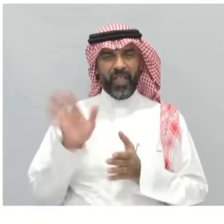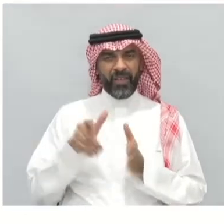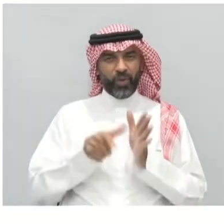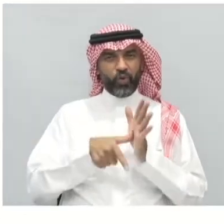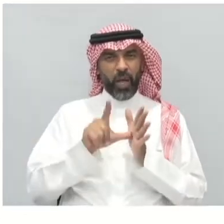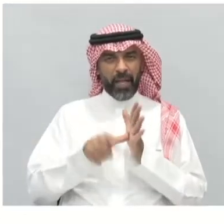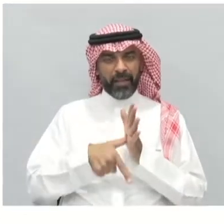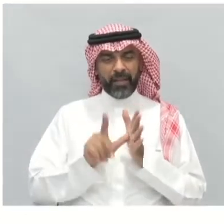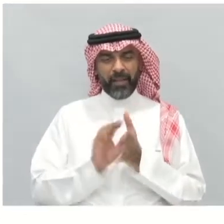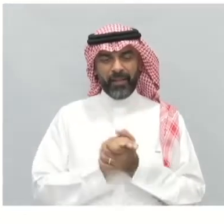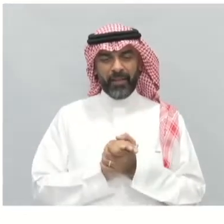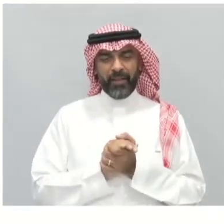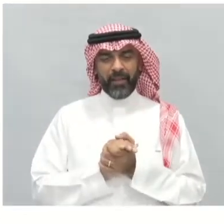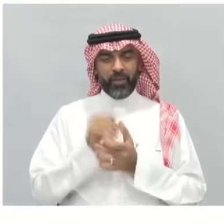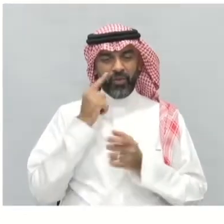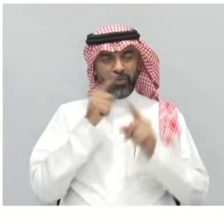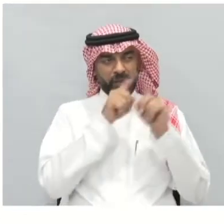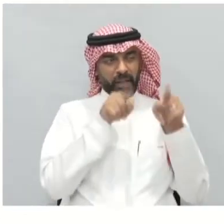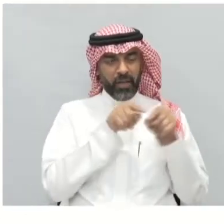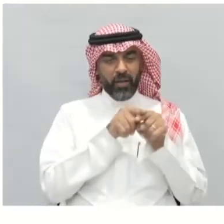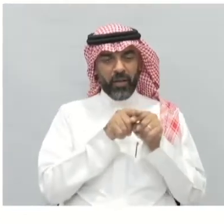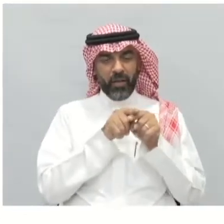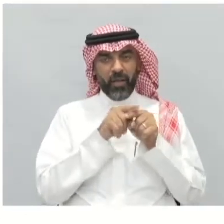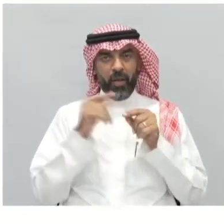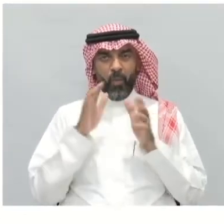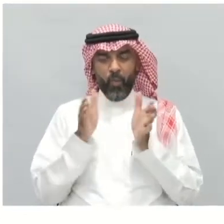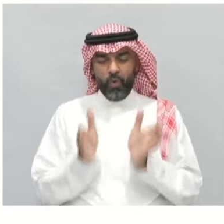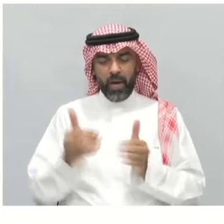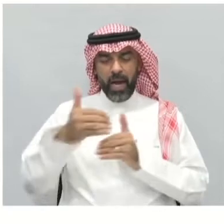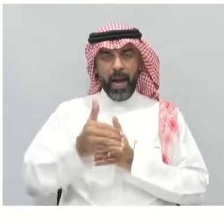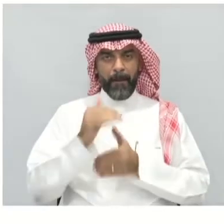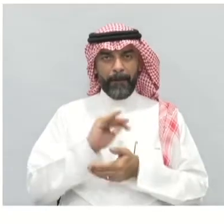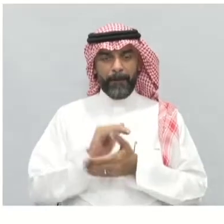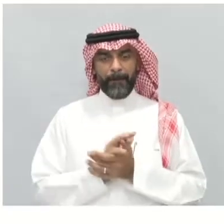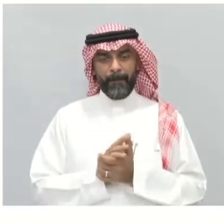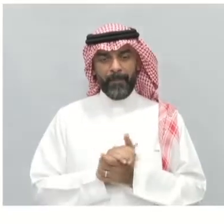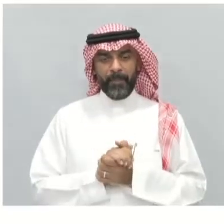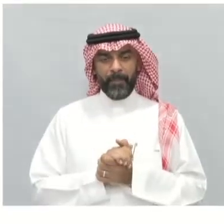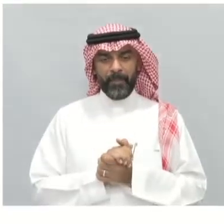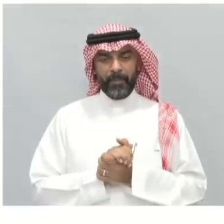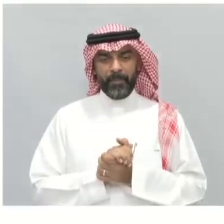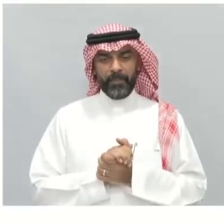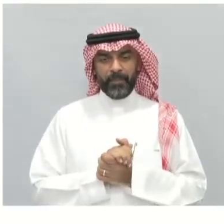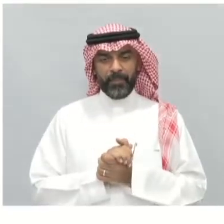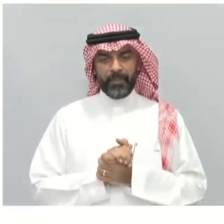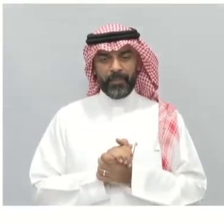السؤال يقول يوضح الشكل ادناه احد اوجه مكعب هذا اوجه المكعب